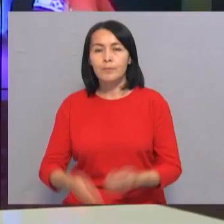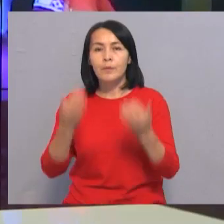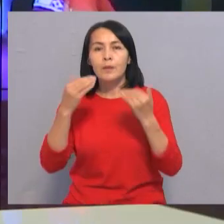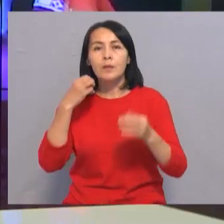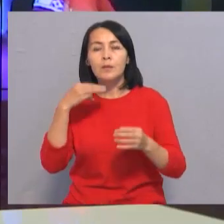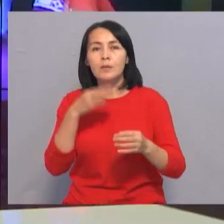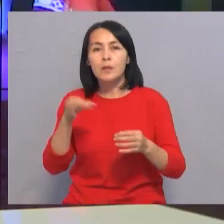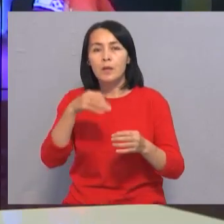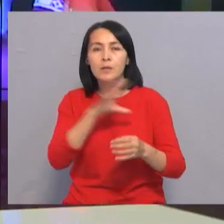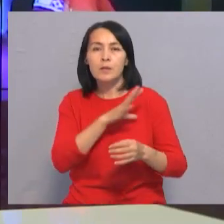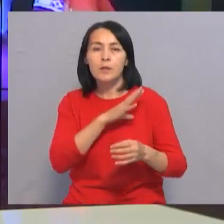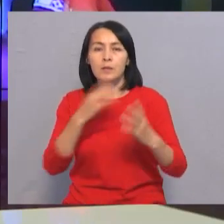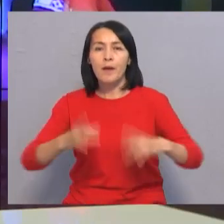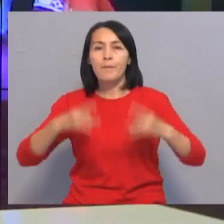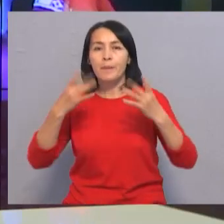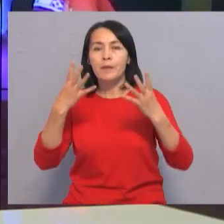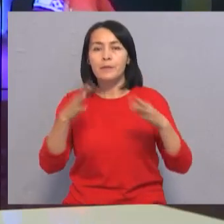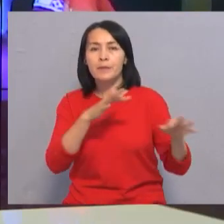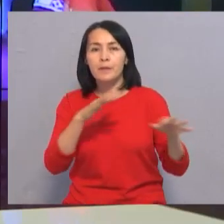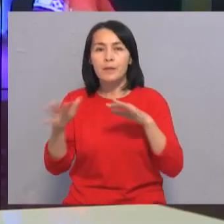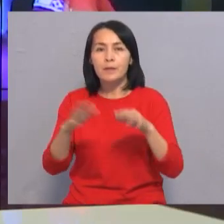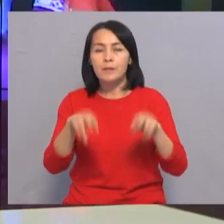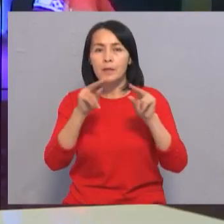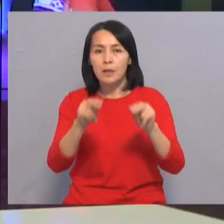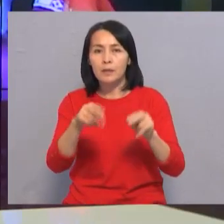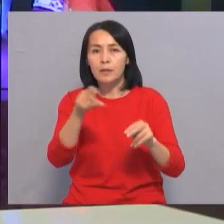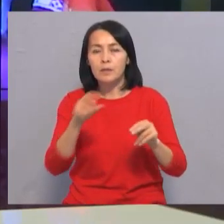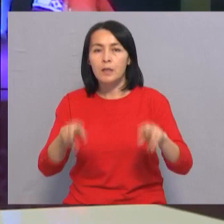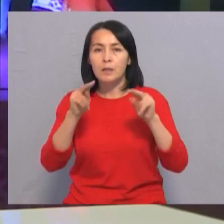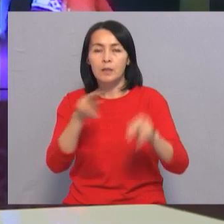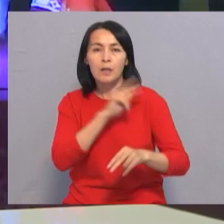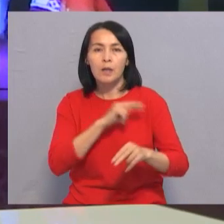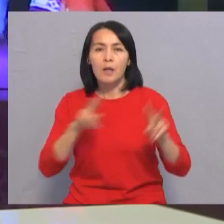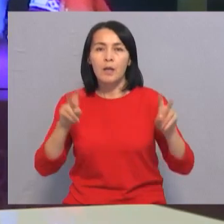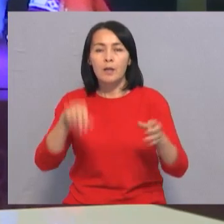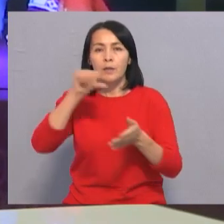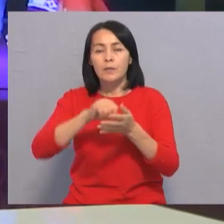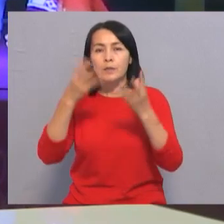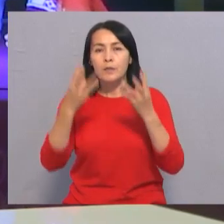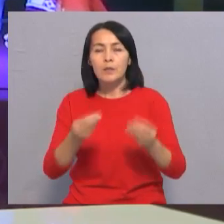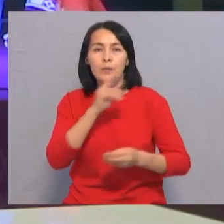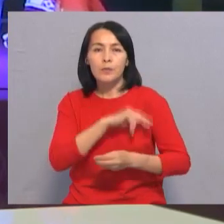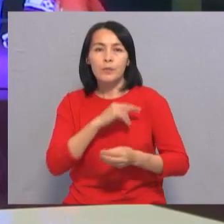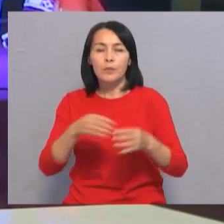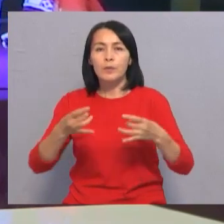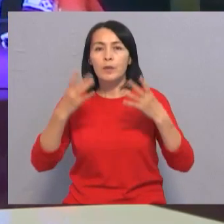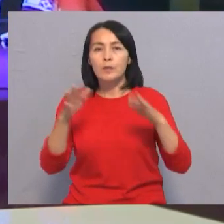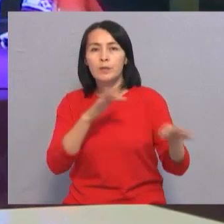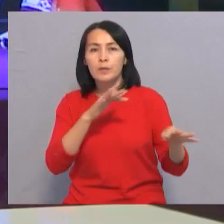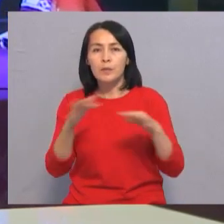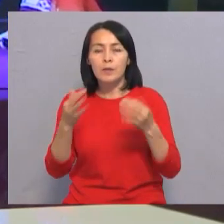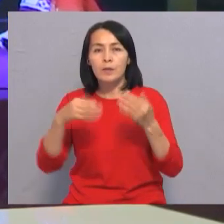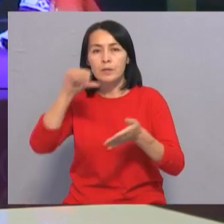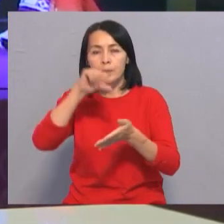Сегодня в Туркестане состоялось праздничное мероприятие «Адал Азамат, Адал Еңбек», посвященное Дню труда. Торжественное